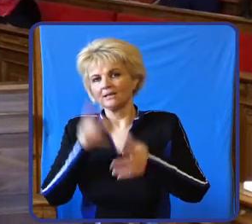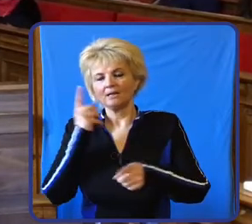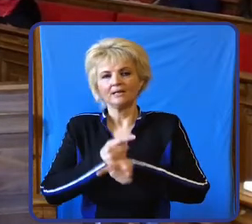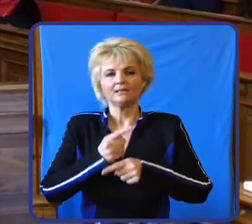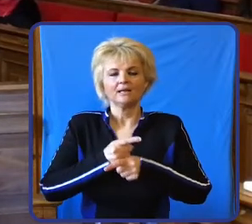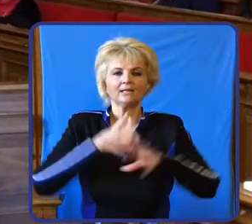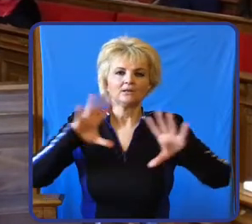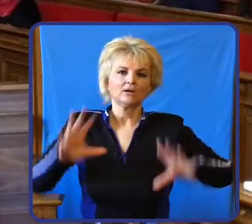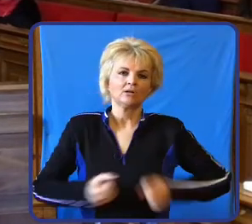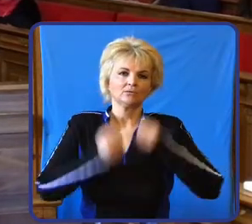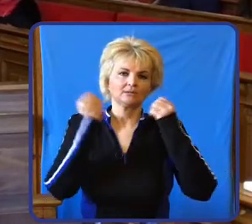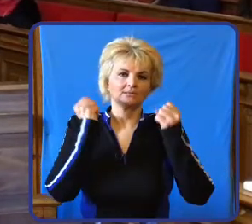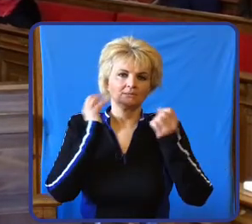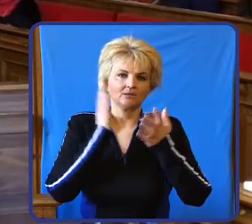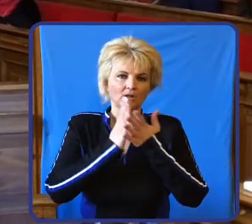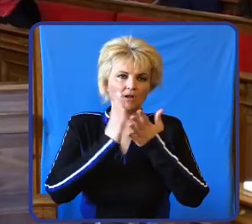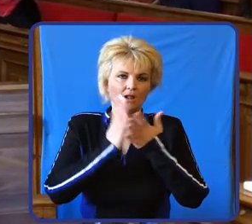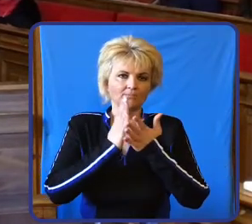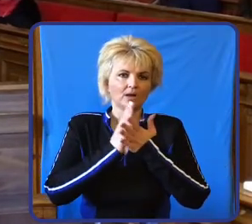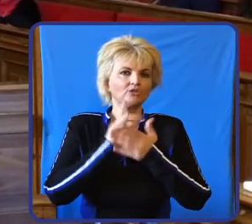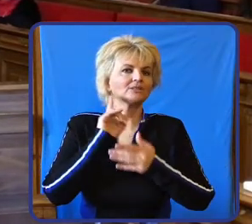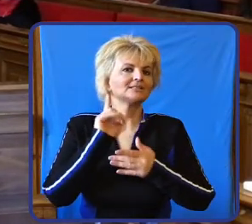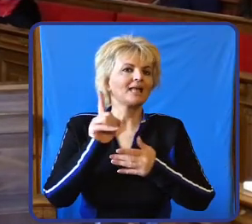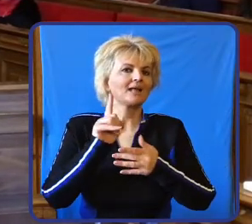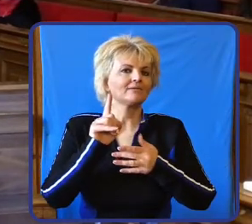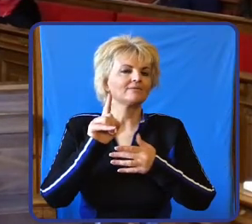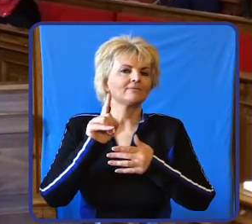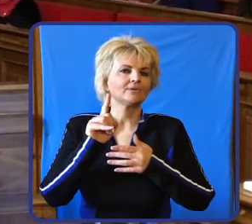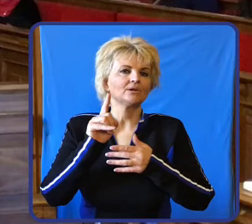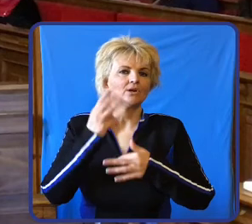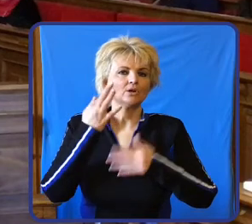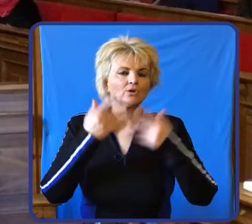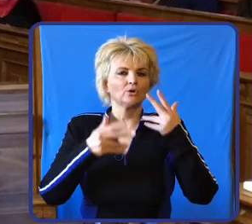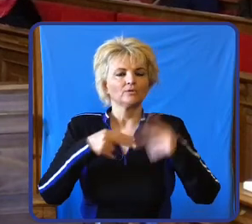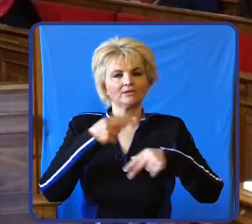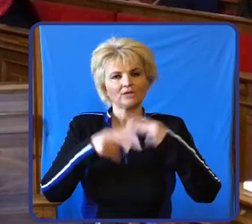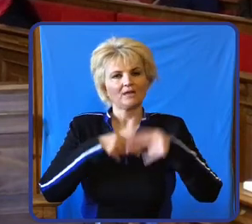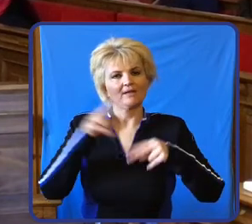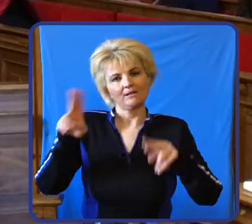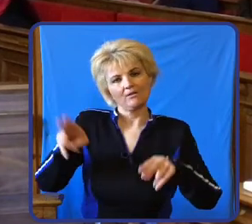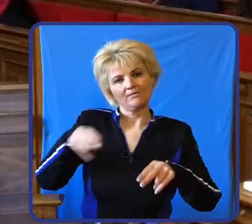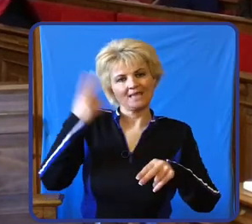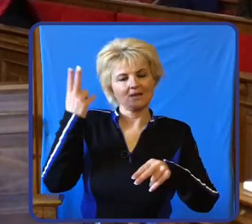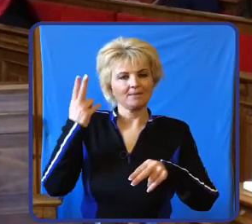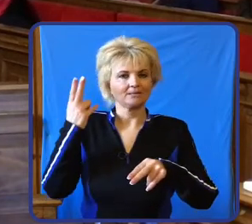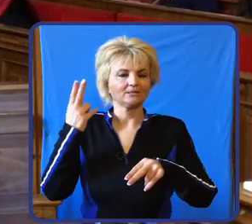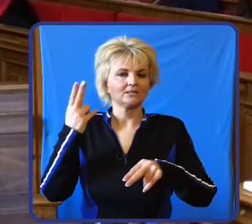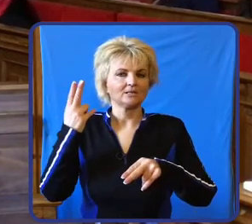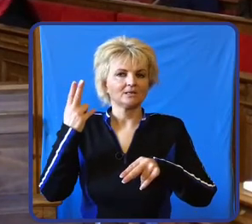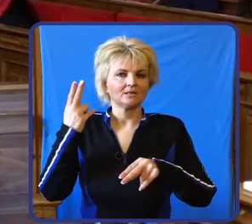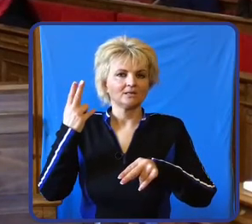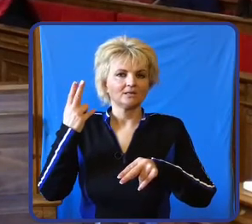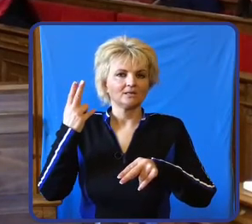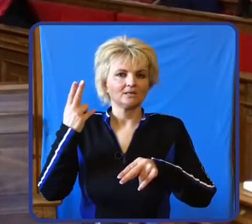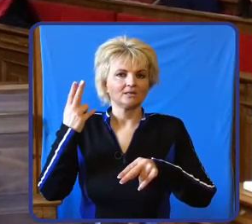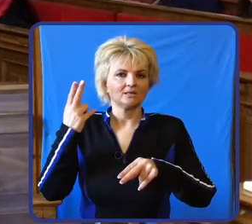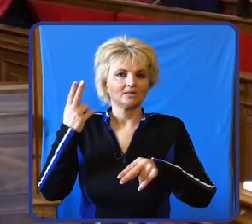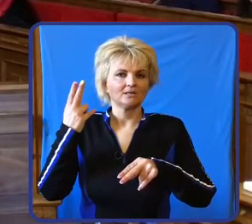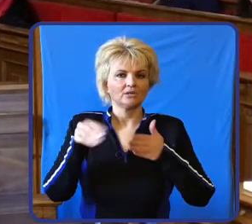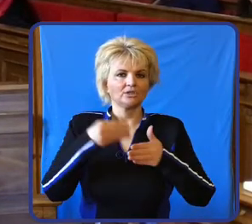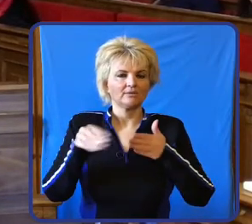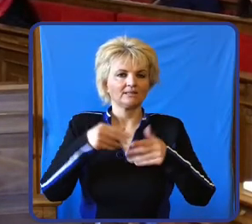rendeletalkotásra alkalmas. Ugyanakkor fölhívja a könyvvizsgálat a figyelmet, hogy a költségvetés